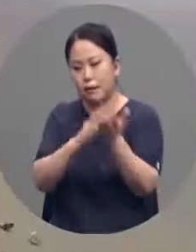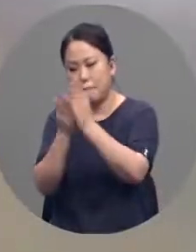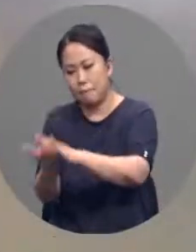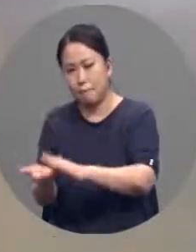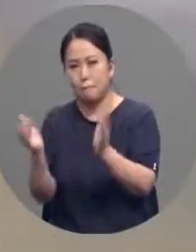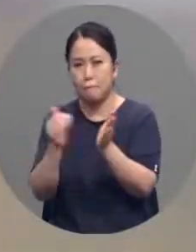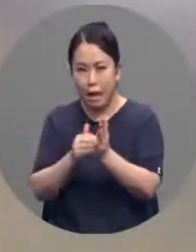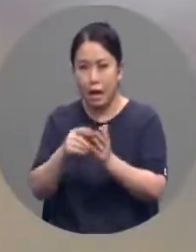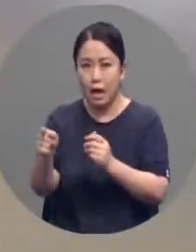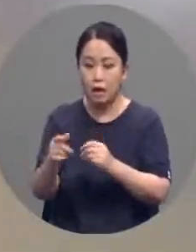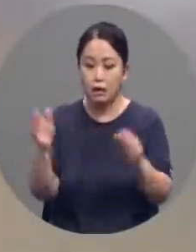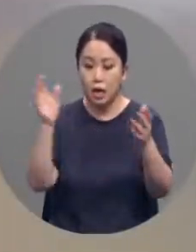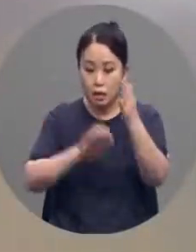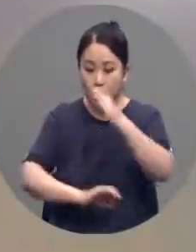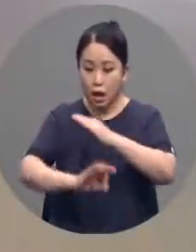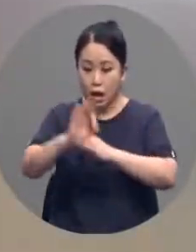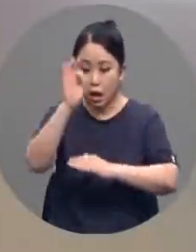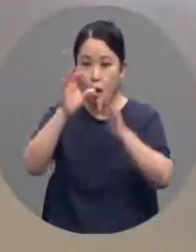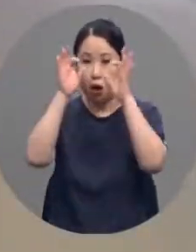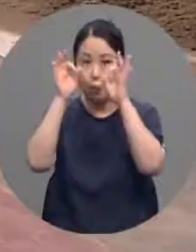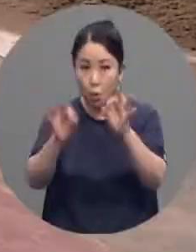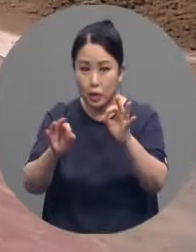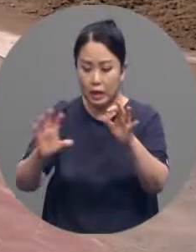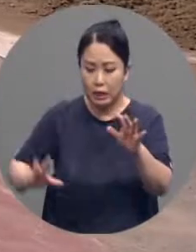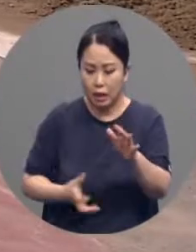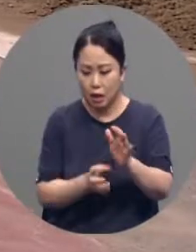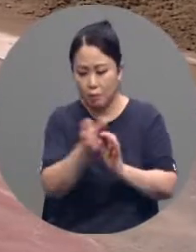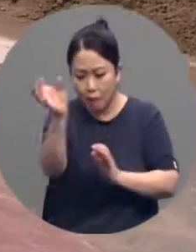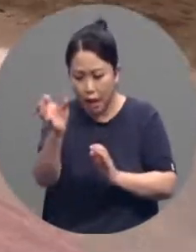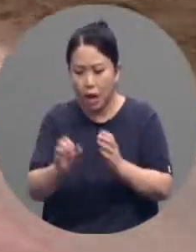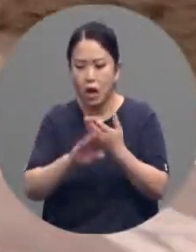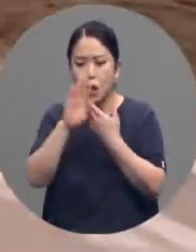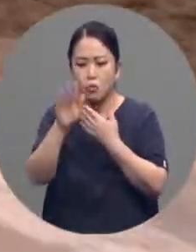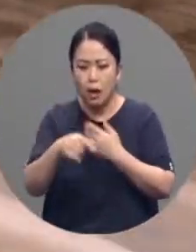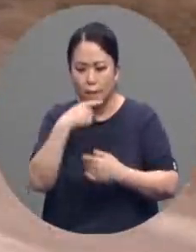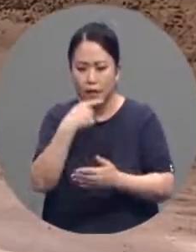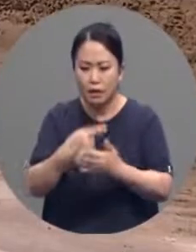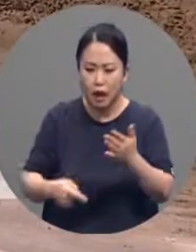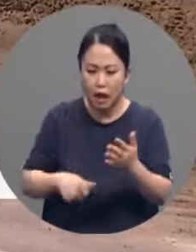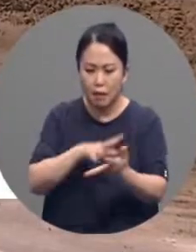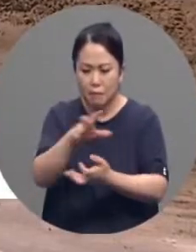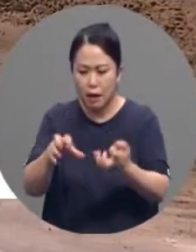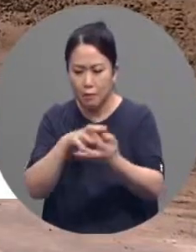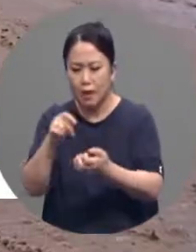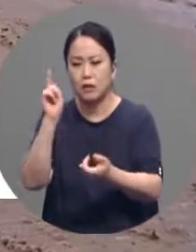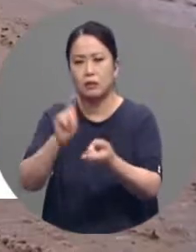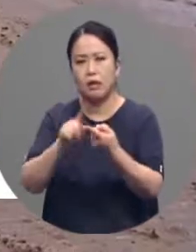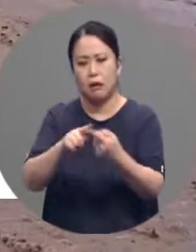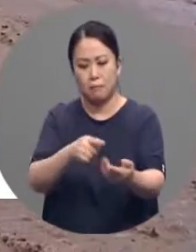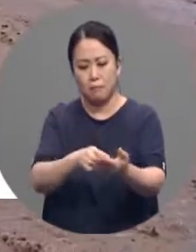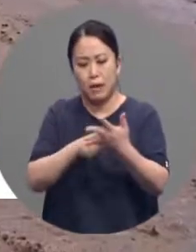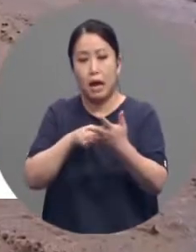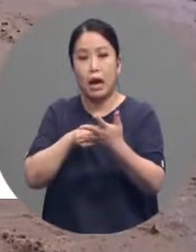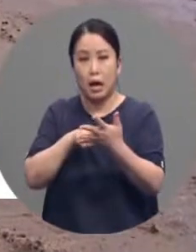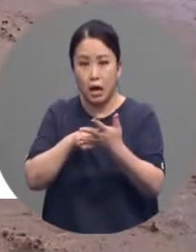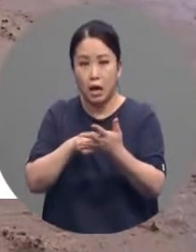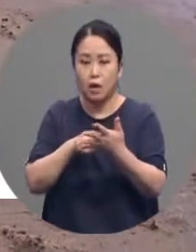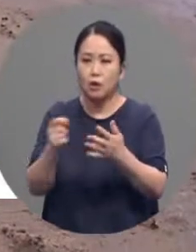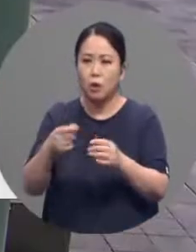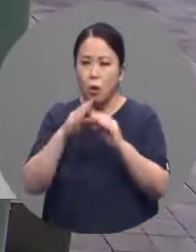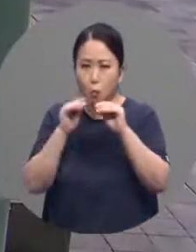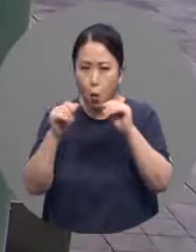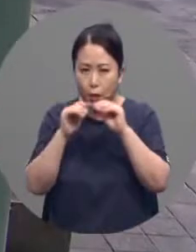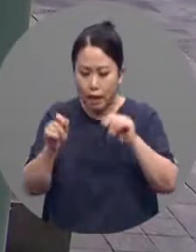나리박자 태풍이 핥히고 간 상처가 그대로 드러났습니다. 파도에 밀려든 모래가 도로를 덮쳐 차량 통행이